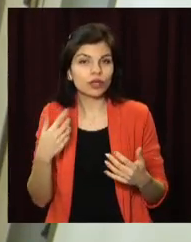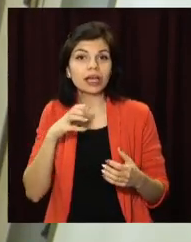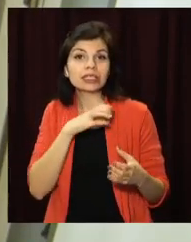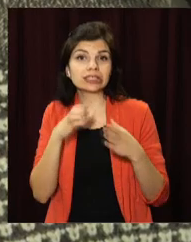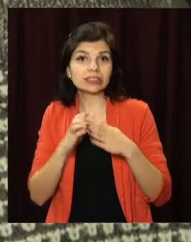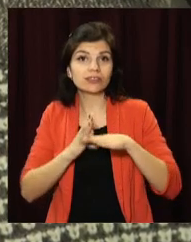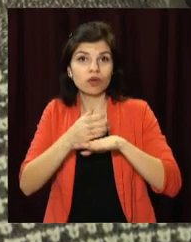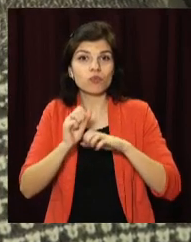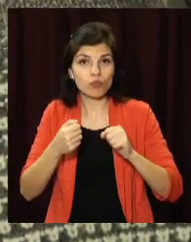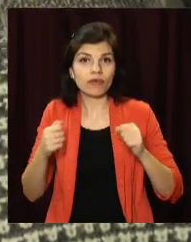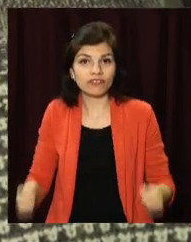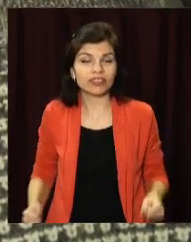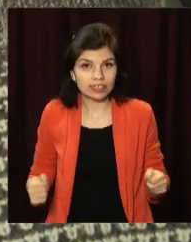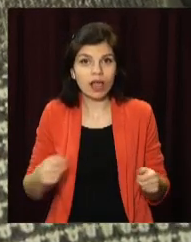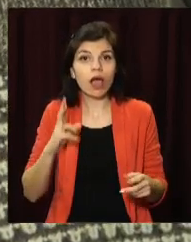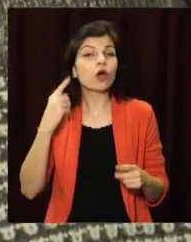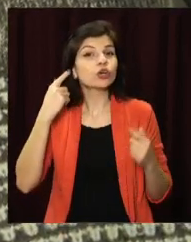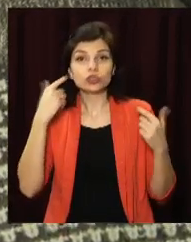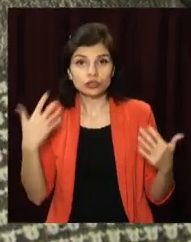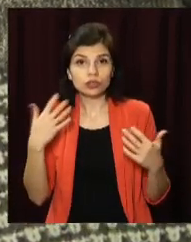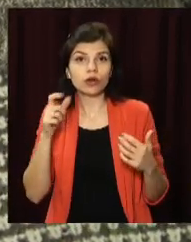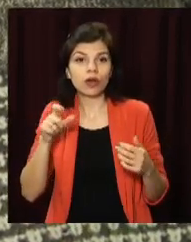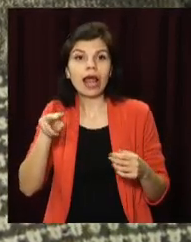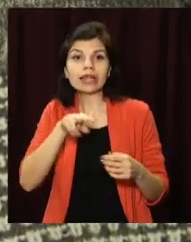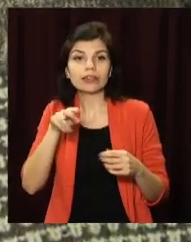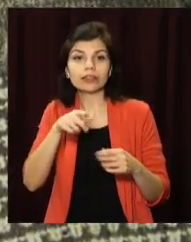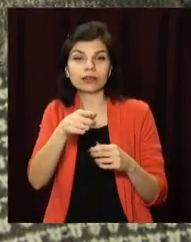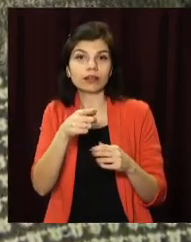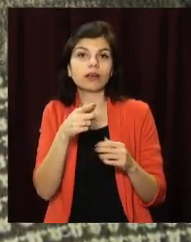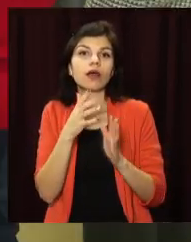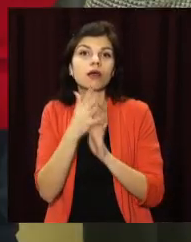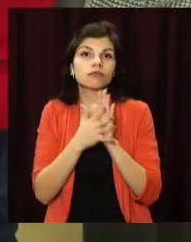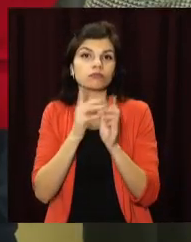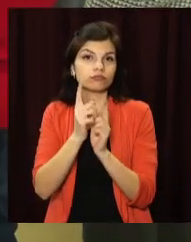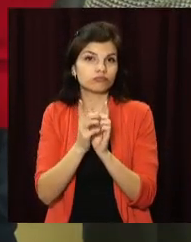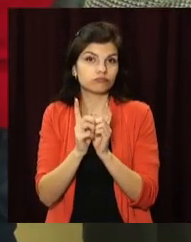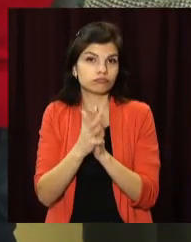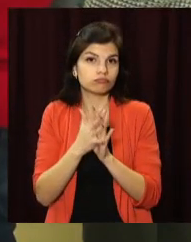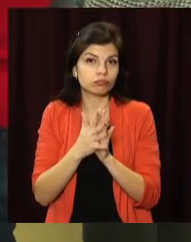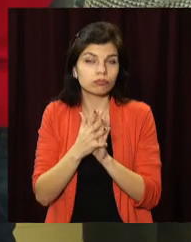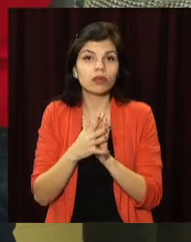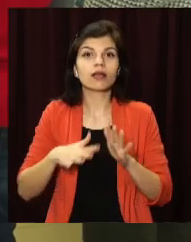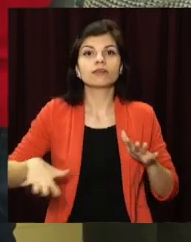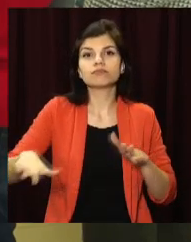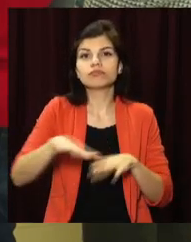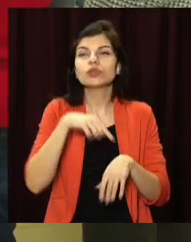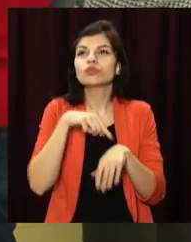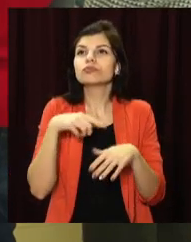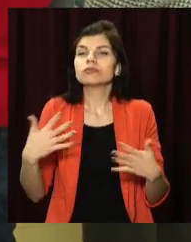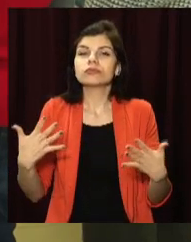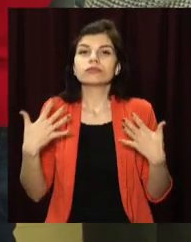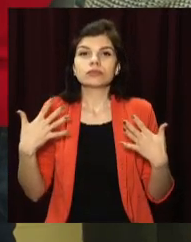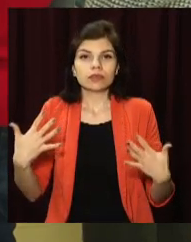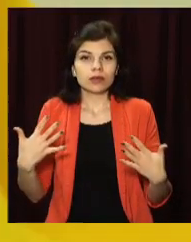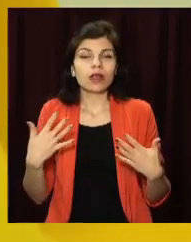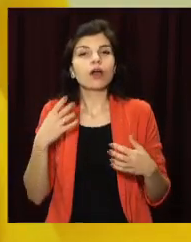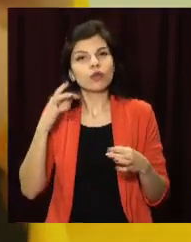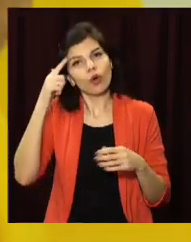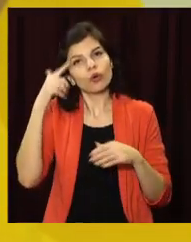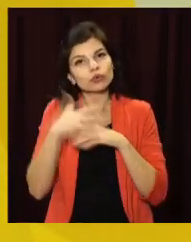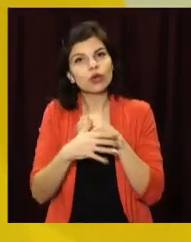слуху літургію перекладають мовою жестів. Атмосферу храму можна відчути інтуїтивно, але розуміння молитви дуже важливе.